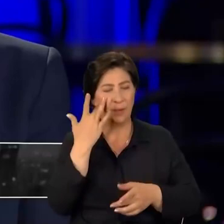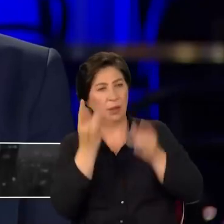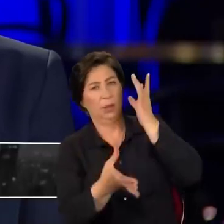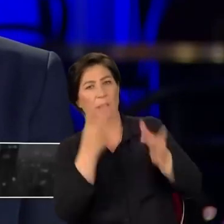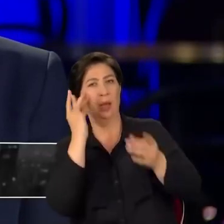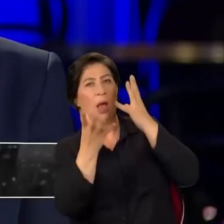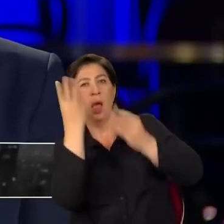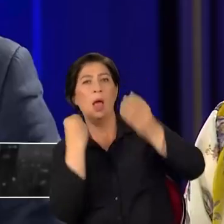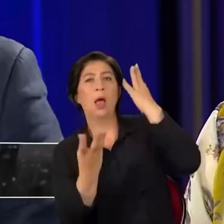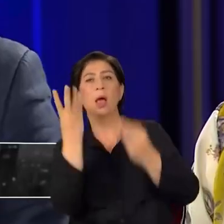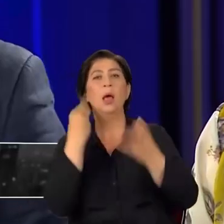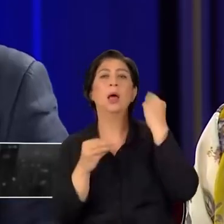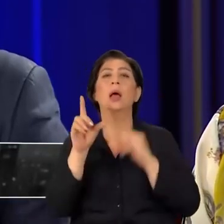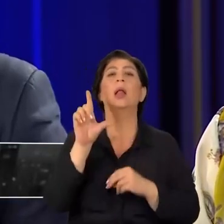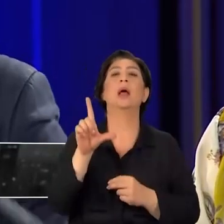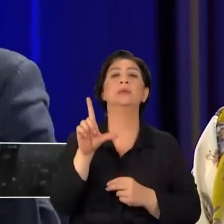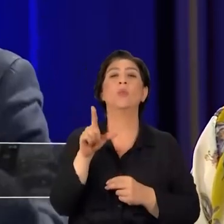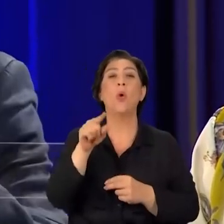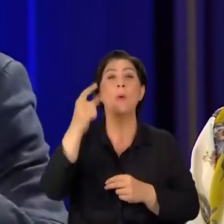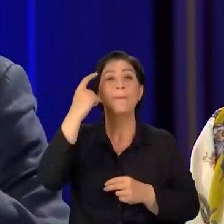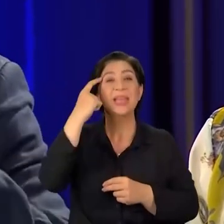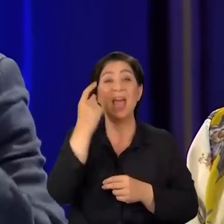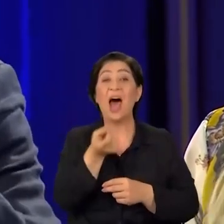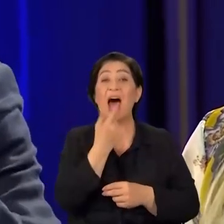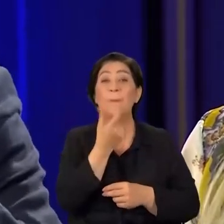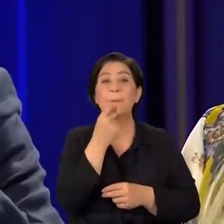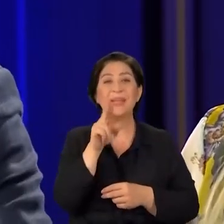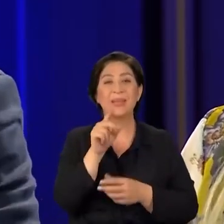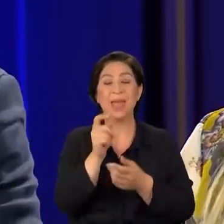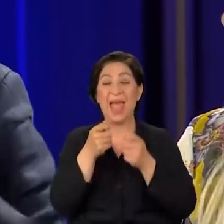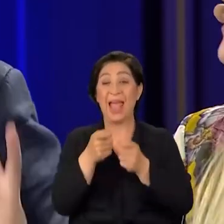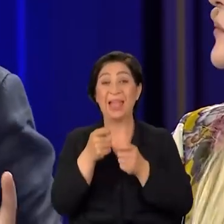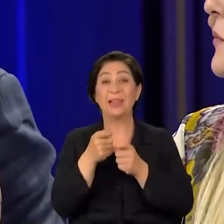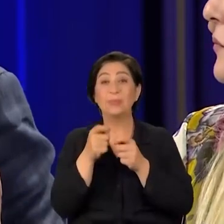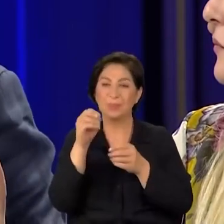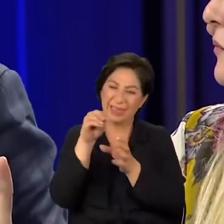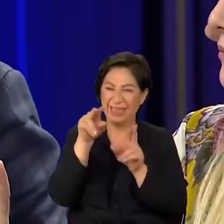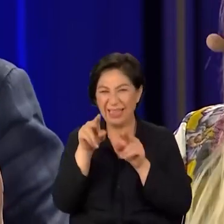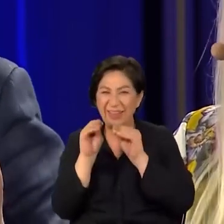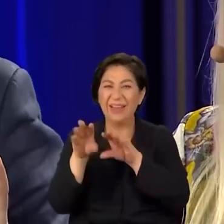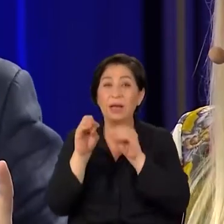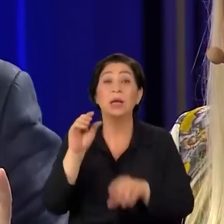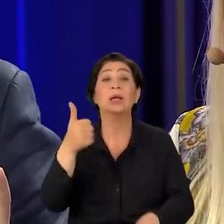Yani o bilgiyi bizim hap gibi vermemiz, eğitim üzerinden vermemizin hiçbir kıymeti yoktur.